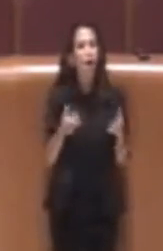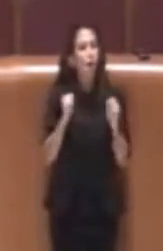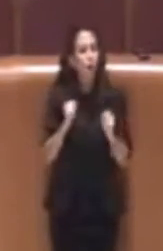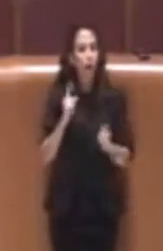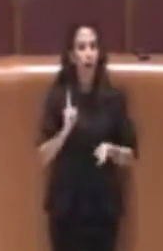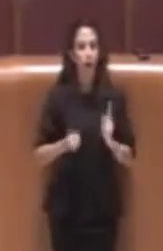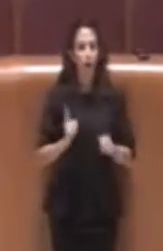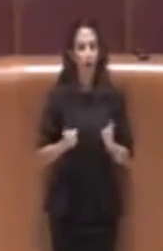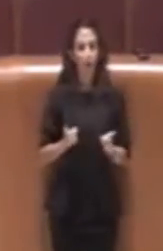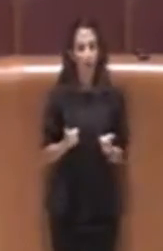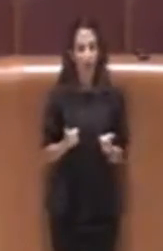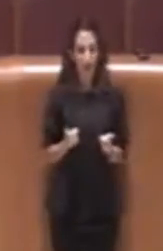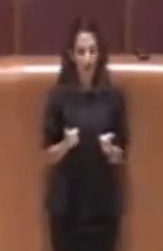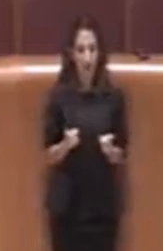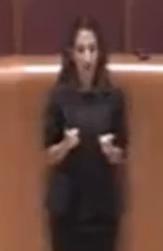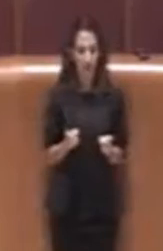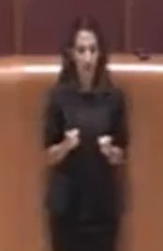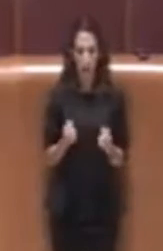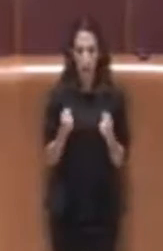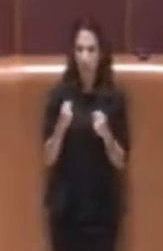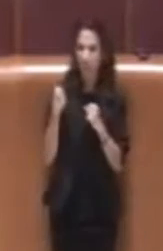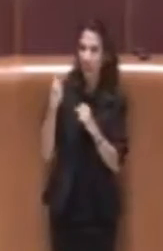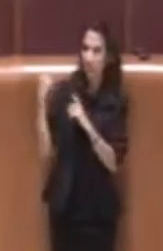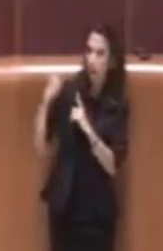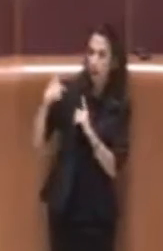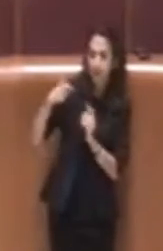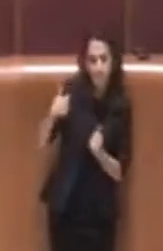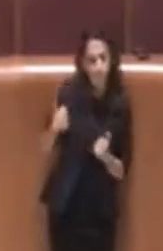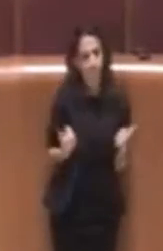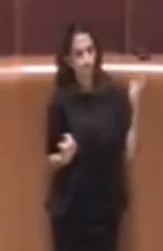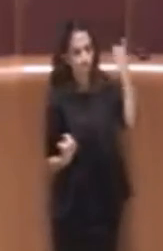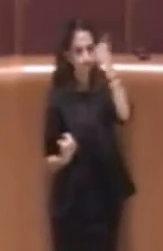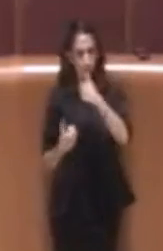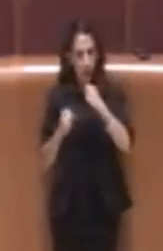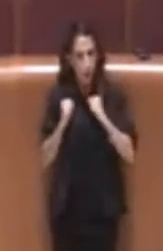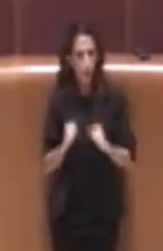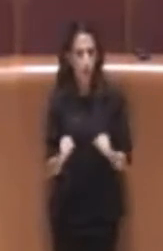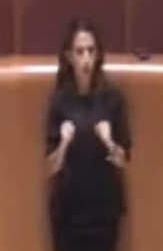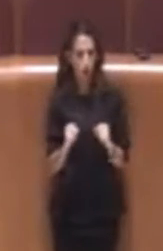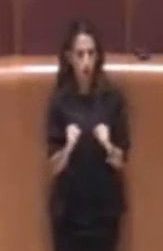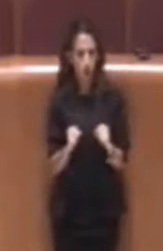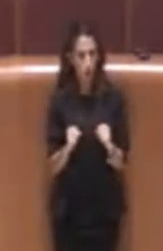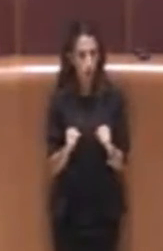comanda sui poteri forti e su tutto ciò che è